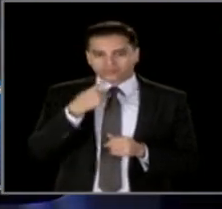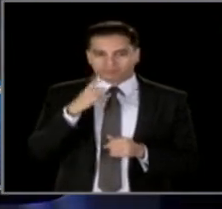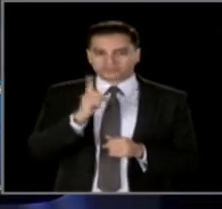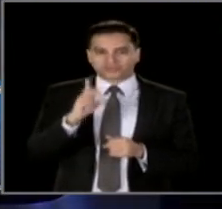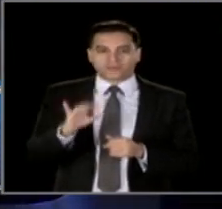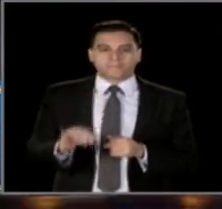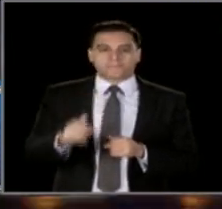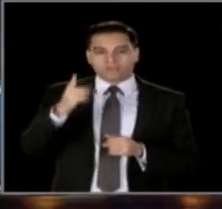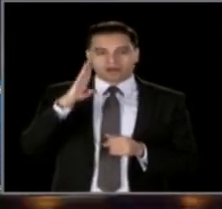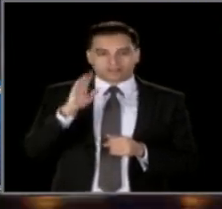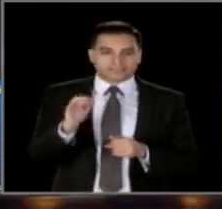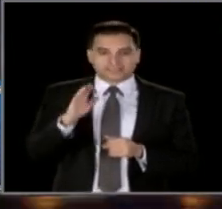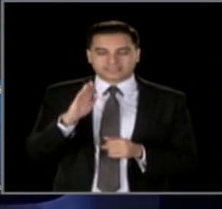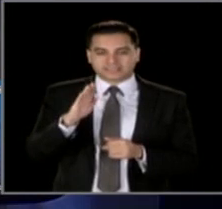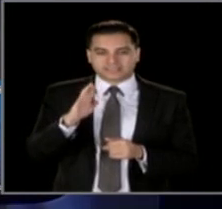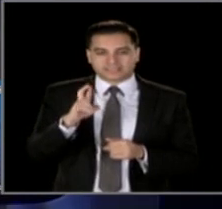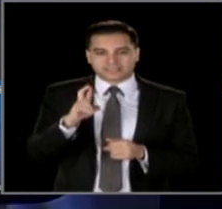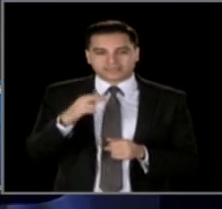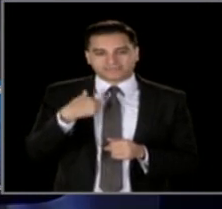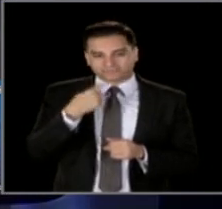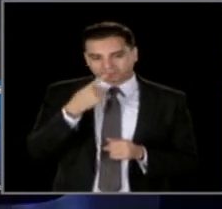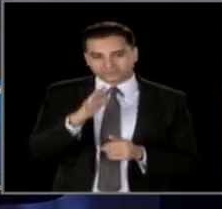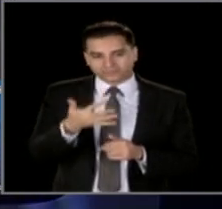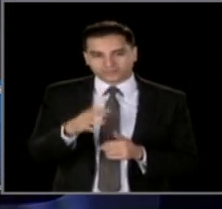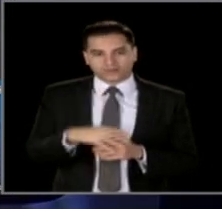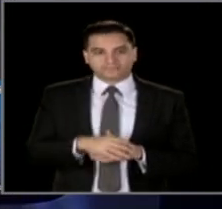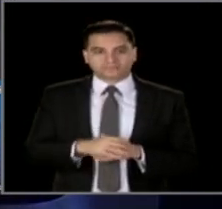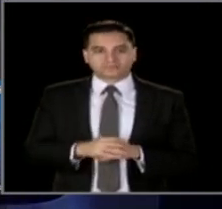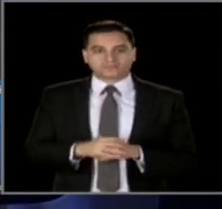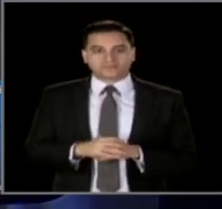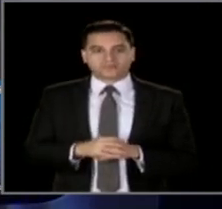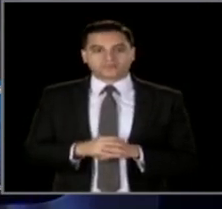ماركيز بس لأنه قال تشيلي. إجابتك إيه؟ أنا كنت أقول